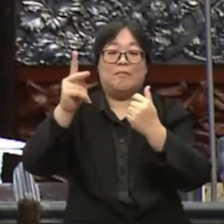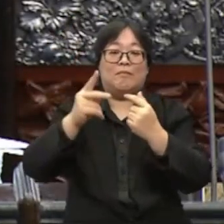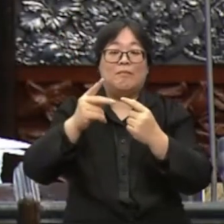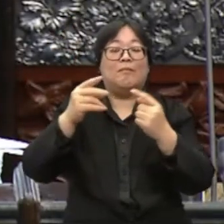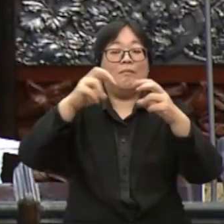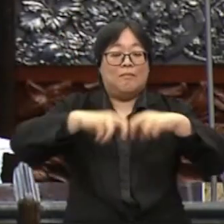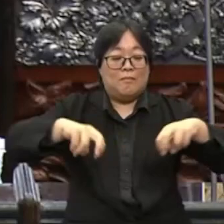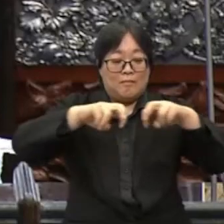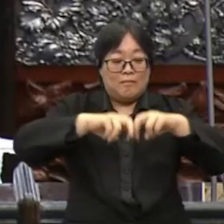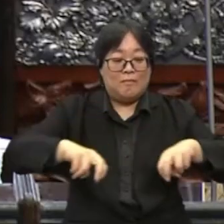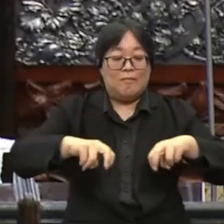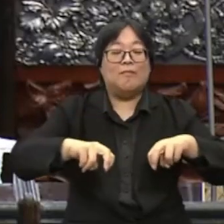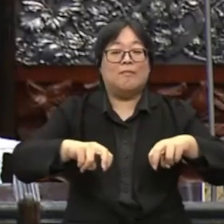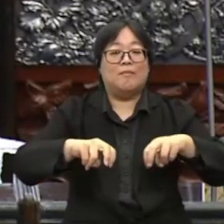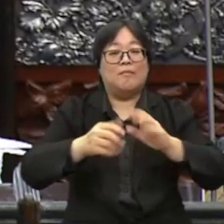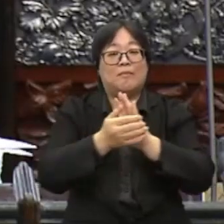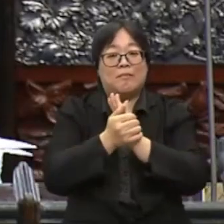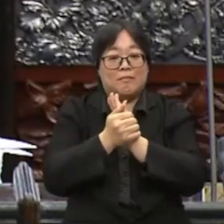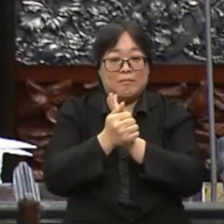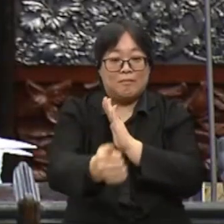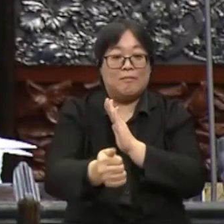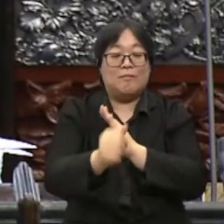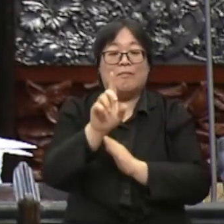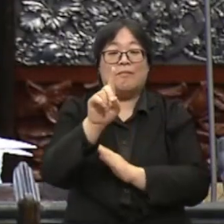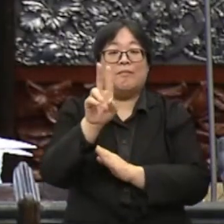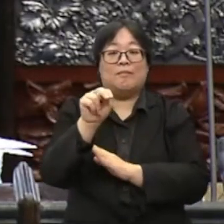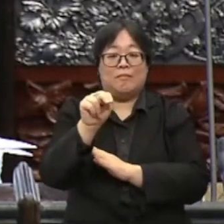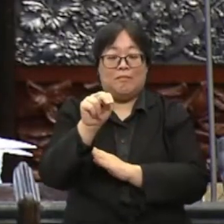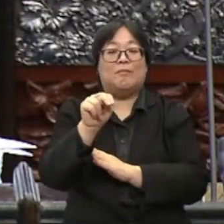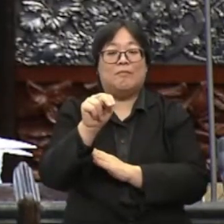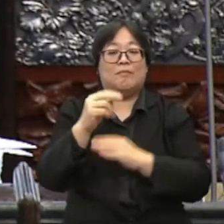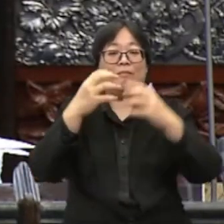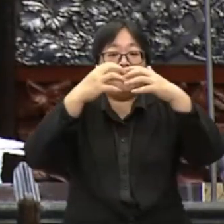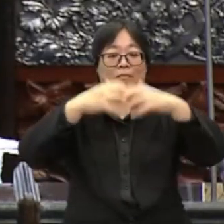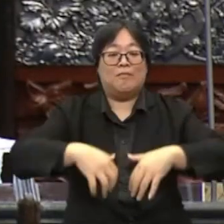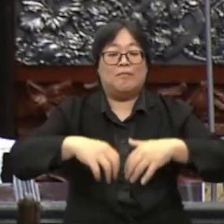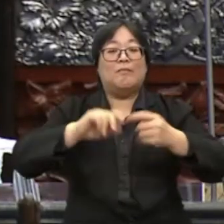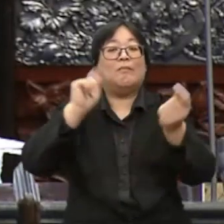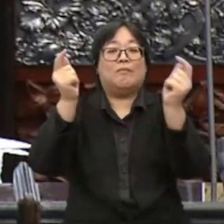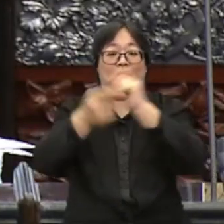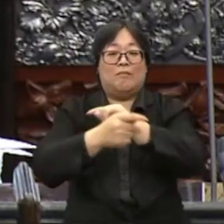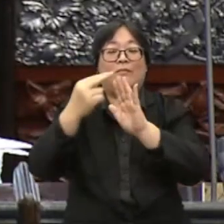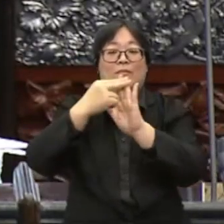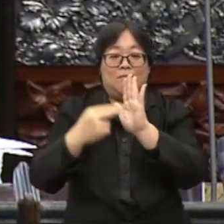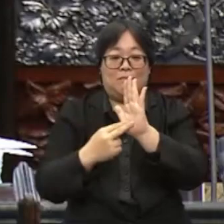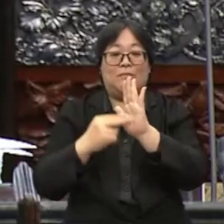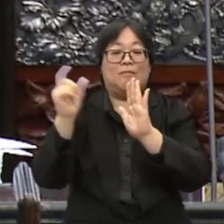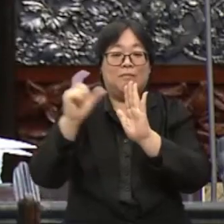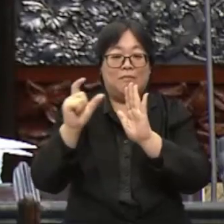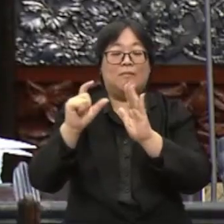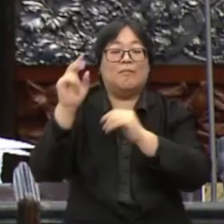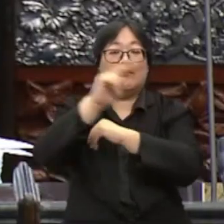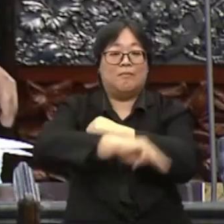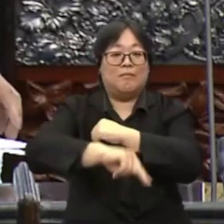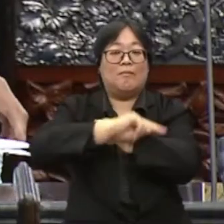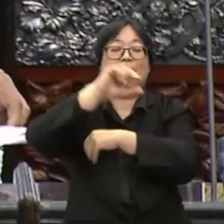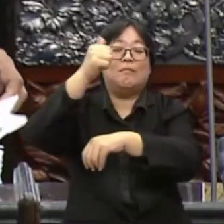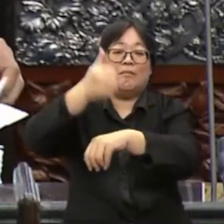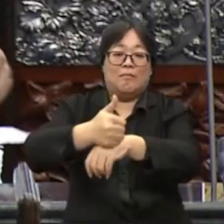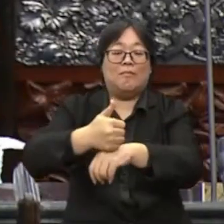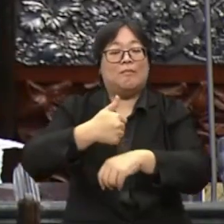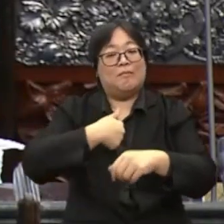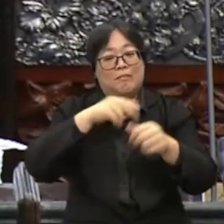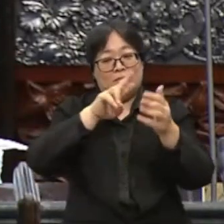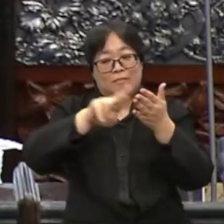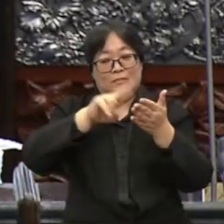kajian tentang kompetensi Dun untuk menggubal undang-undang Islam dan juga inekman negeri ditubuhkan saya